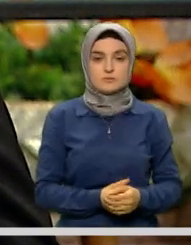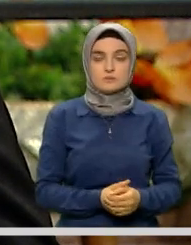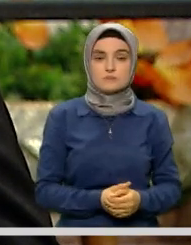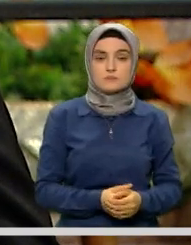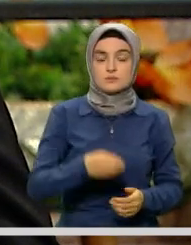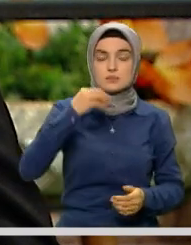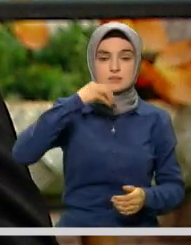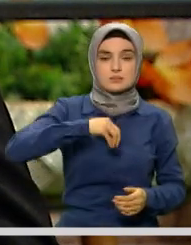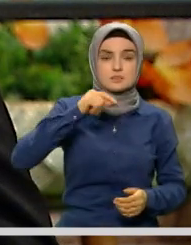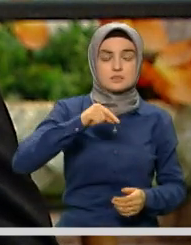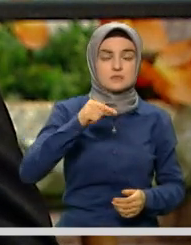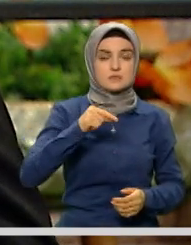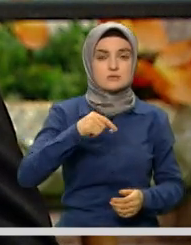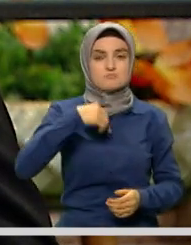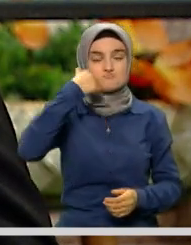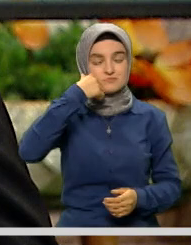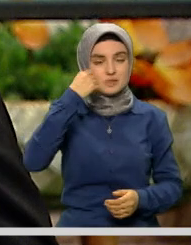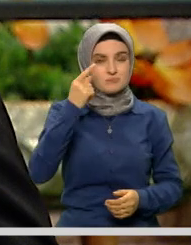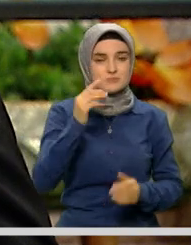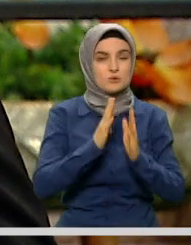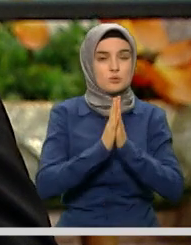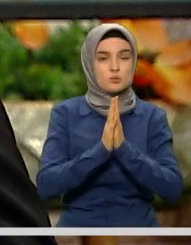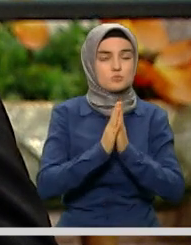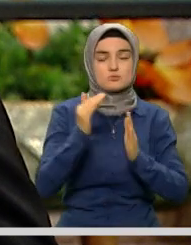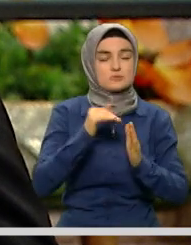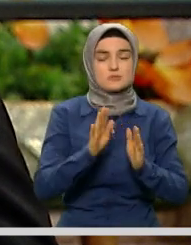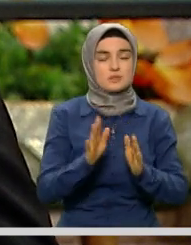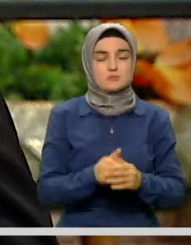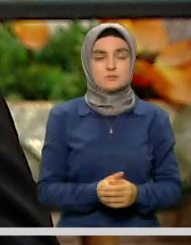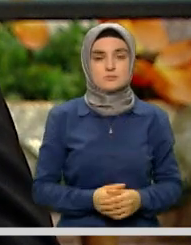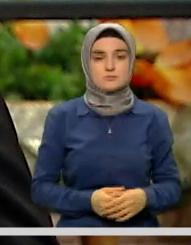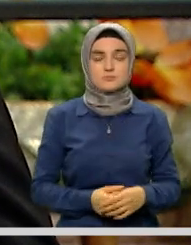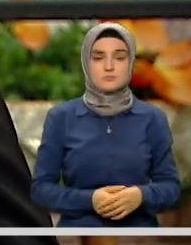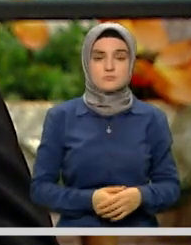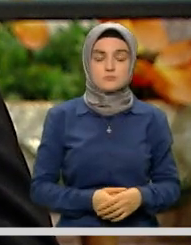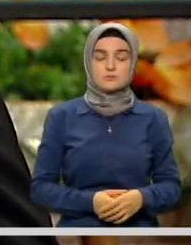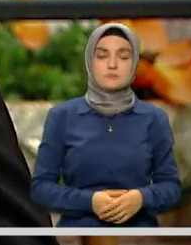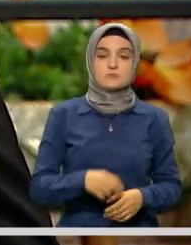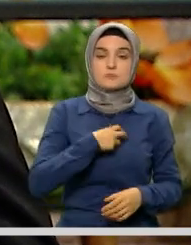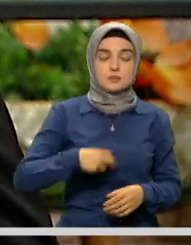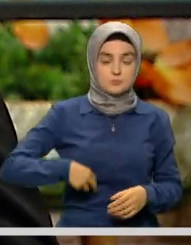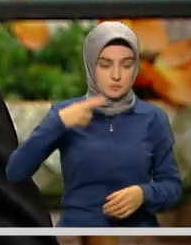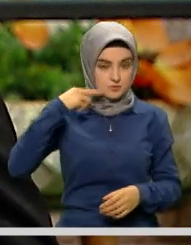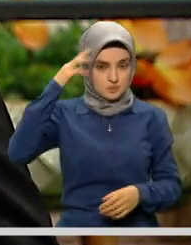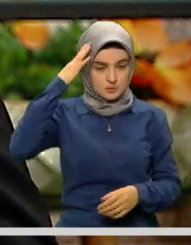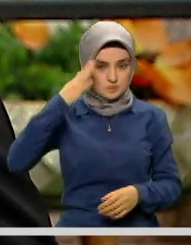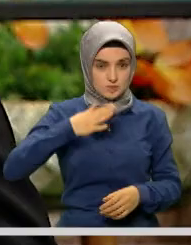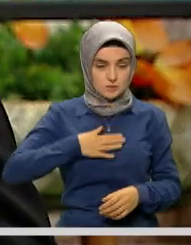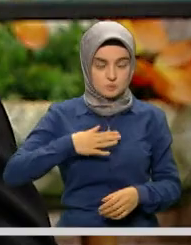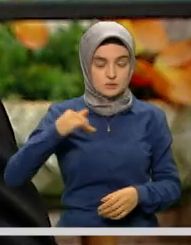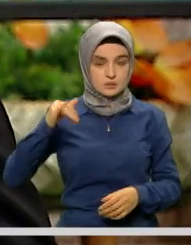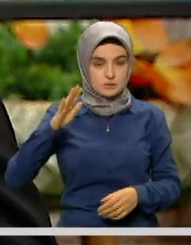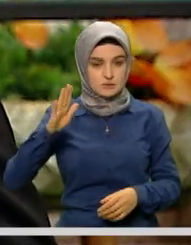içinden yalan yere bir özür dilemek gelmiyor. Yani Efendimiz'in huzuruna gidip de herhangi